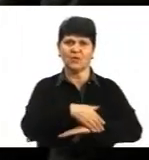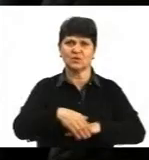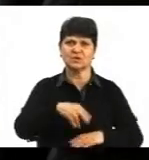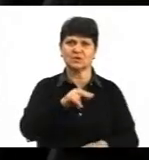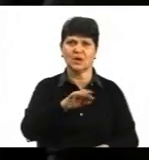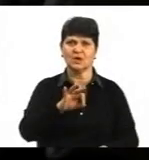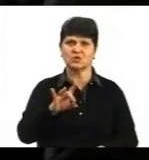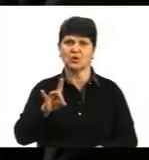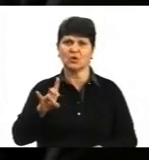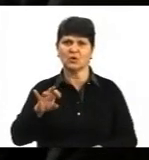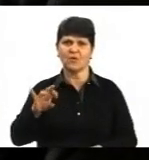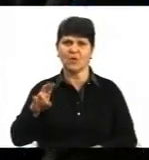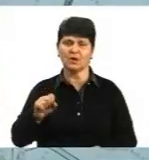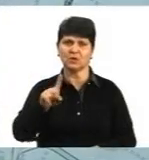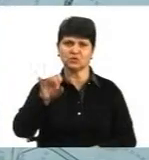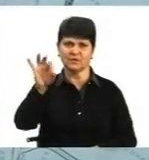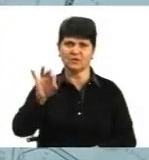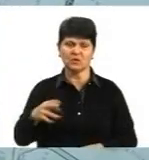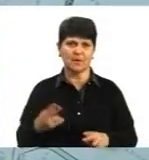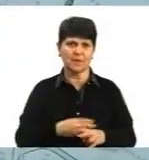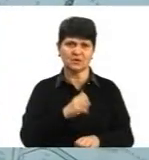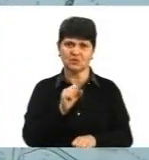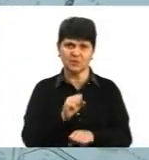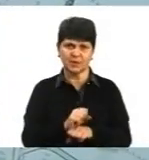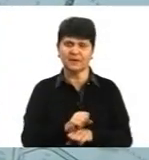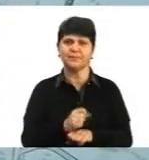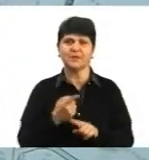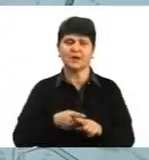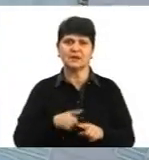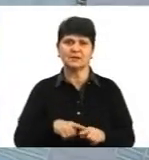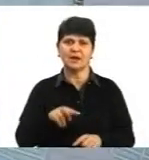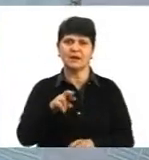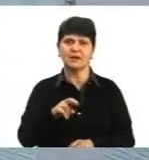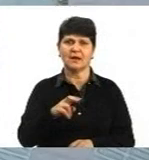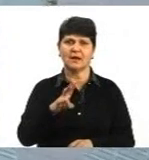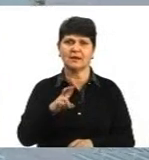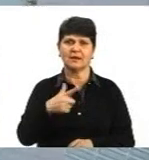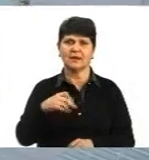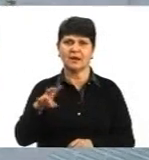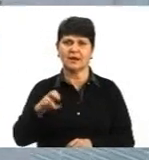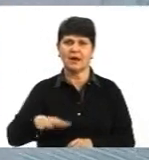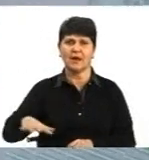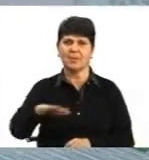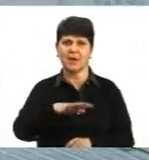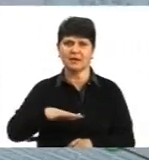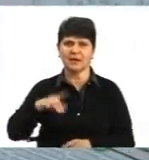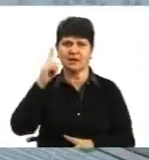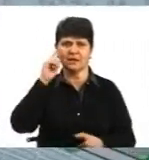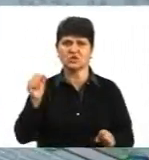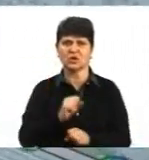ви їдете 100% без зупинки. Інша зелена хвиля – це Чорновола, Янгеля, Майдан Героїв Чорнобильців